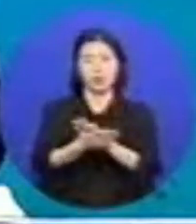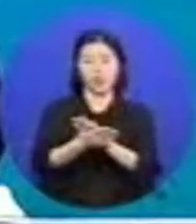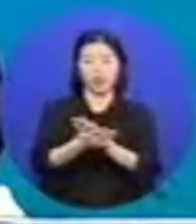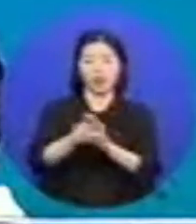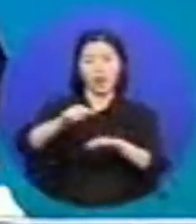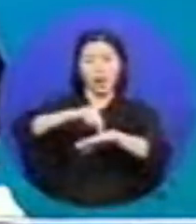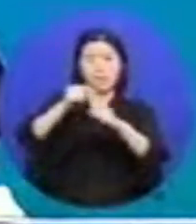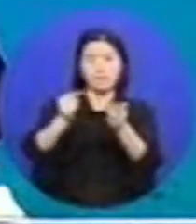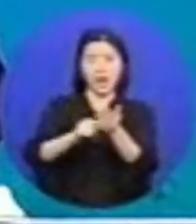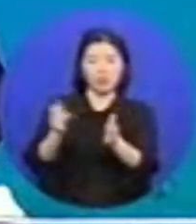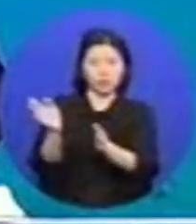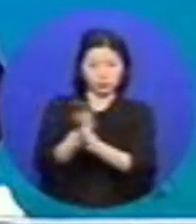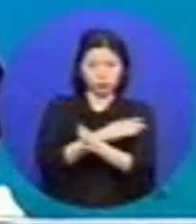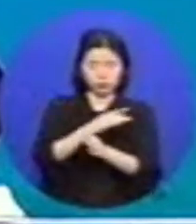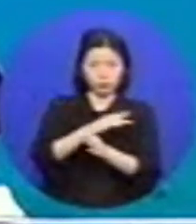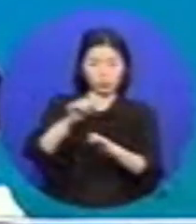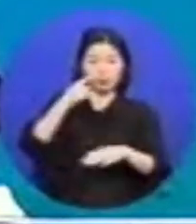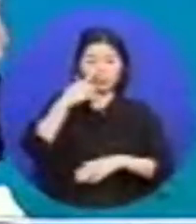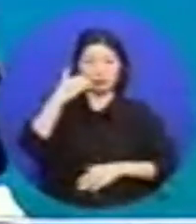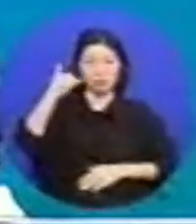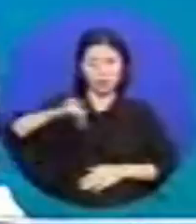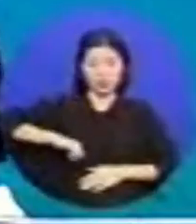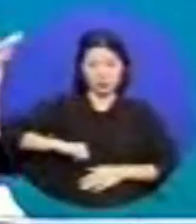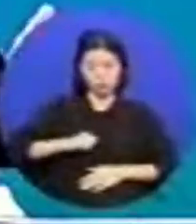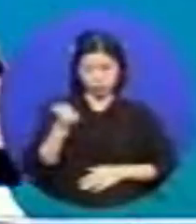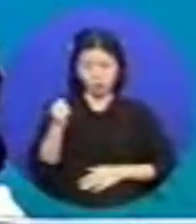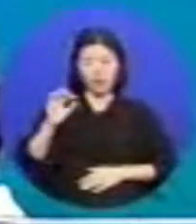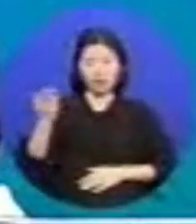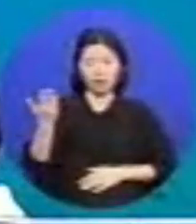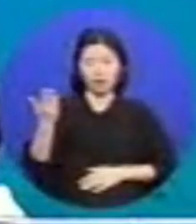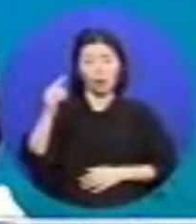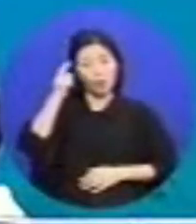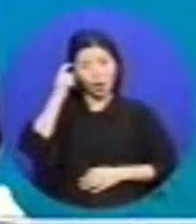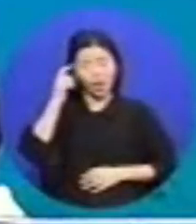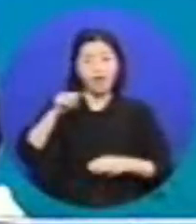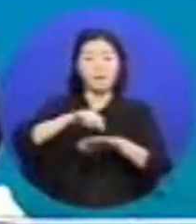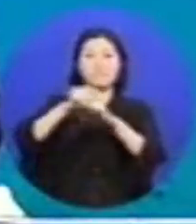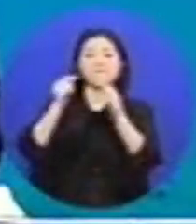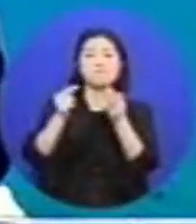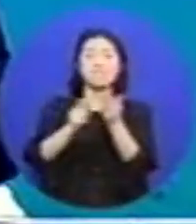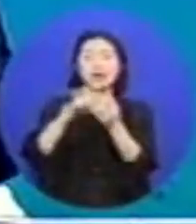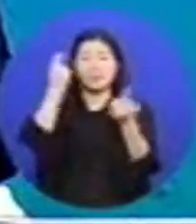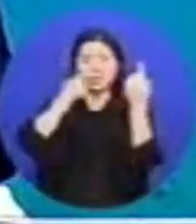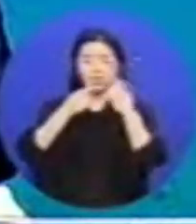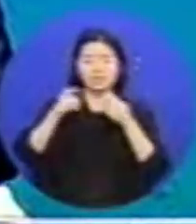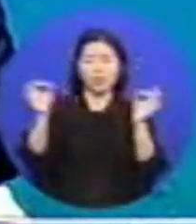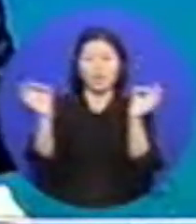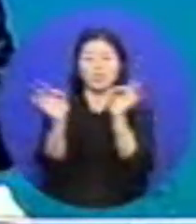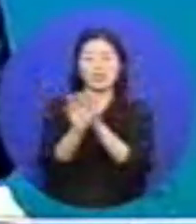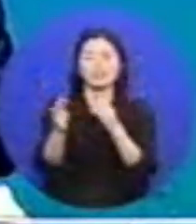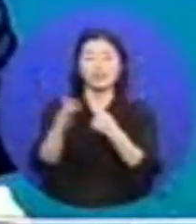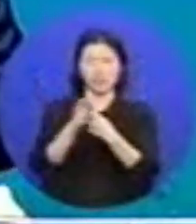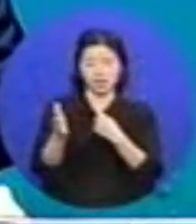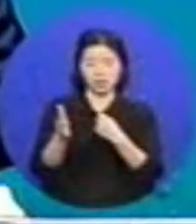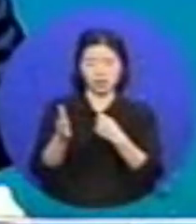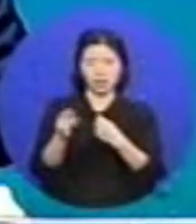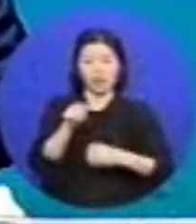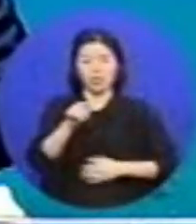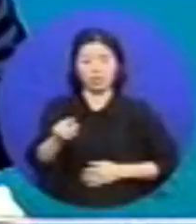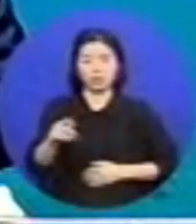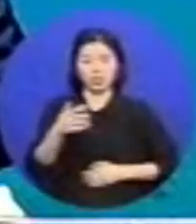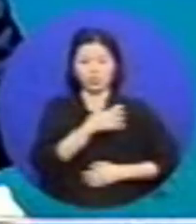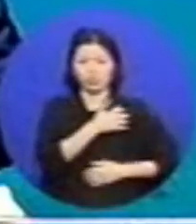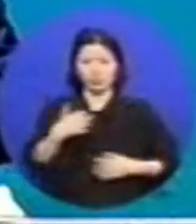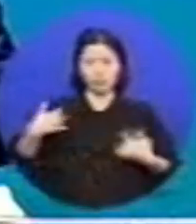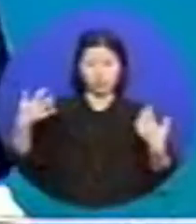마음으로부터 부모님께 순종하게 되고, 마음의 상처가 다 없어졌으니까. 그리고 그렇게 충만한